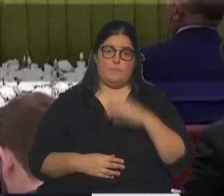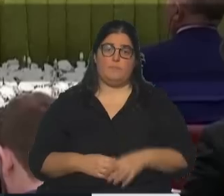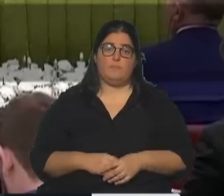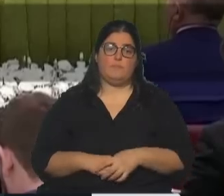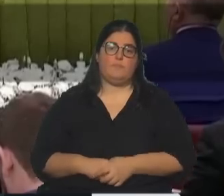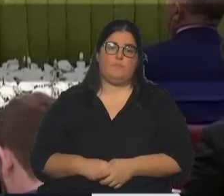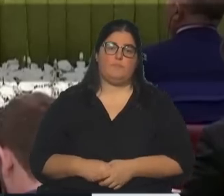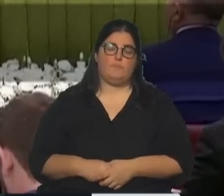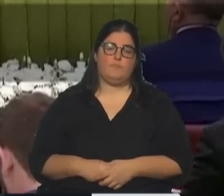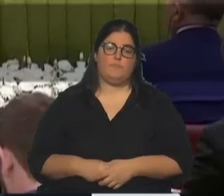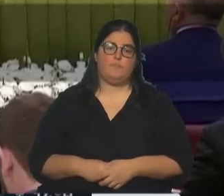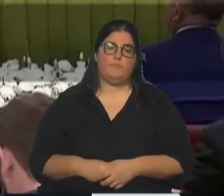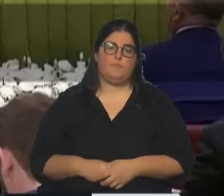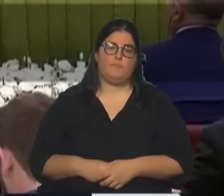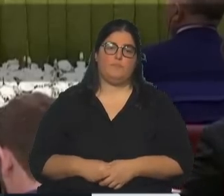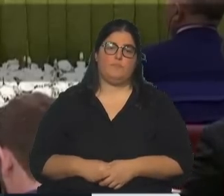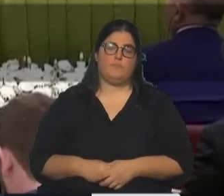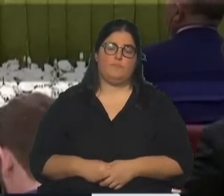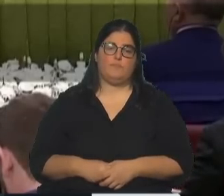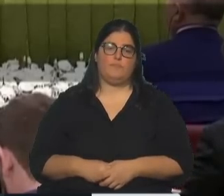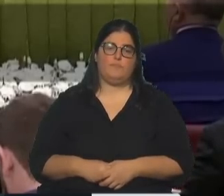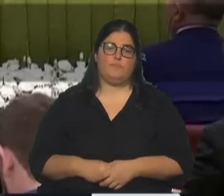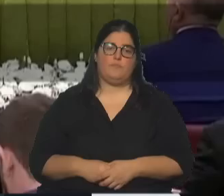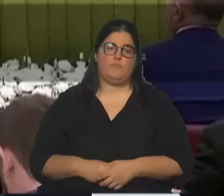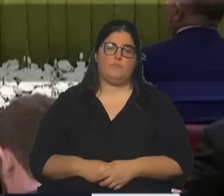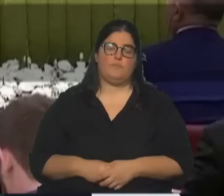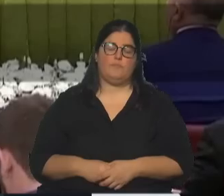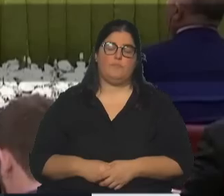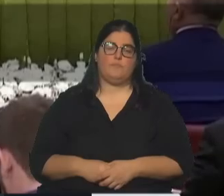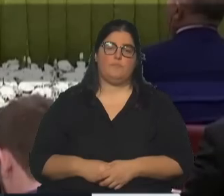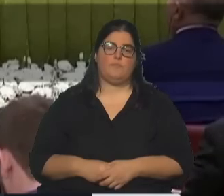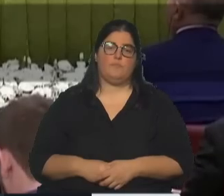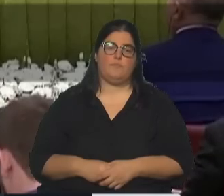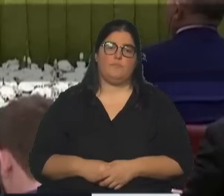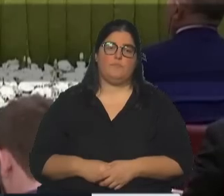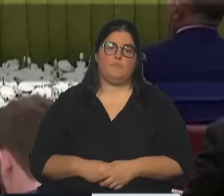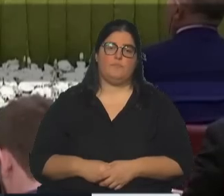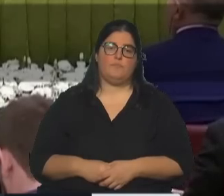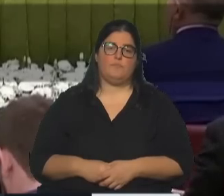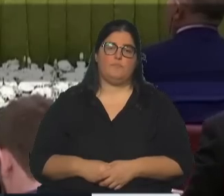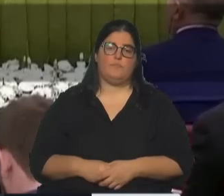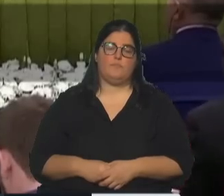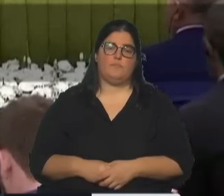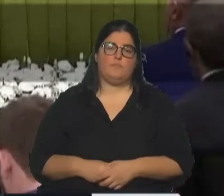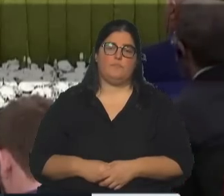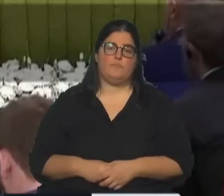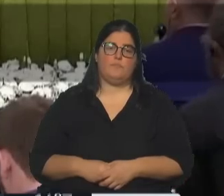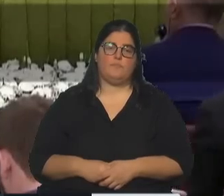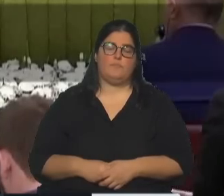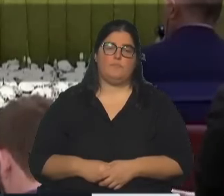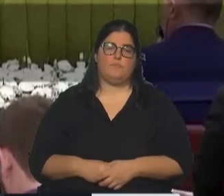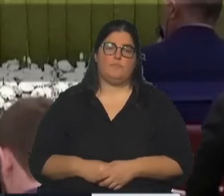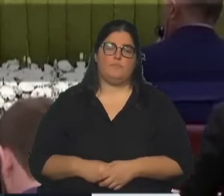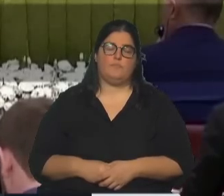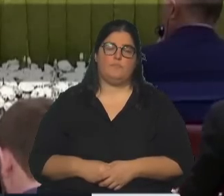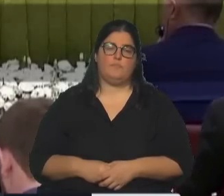в политической и экономической областях. Особое внимание уделили укреплению сотрудничества в энергетике, промышленности